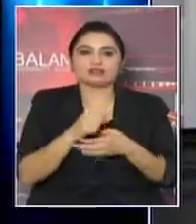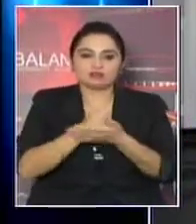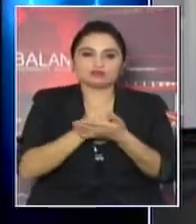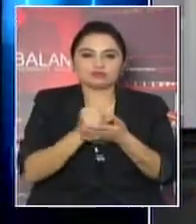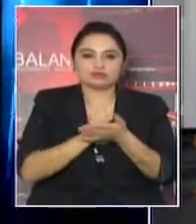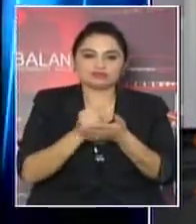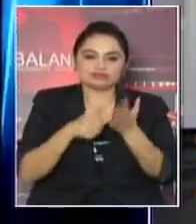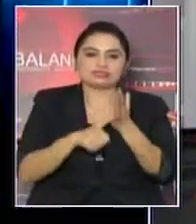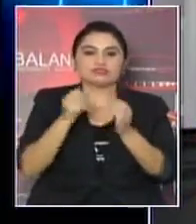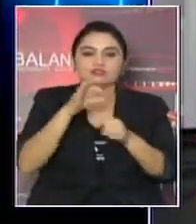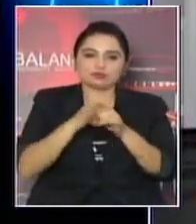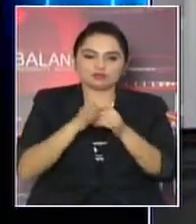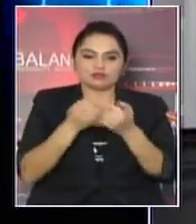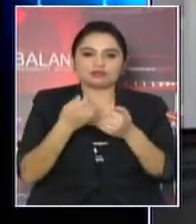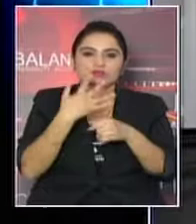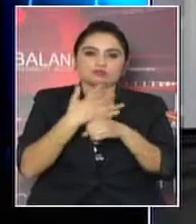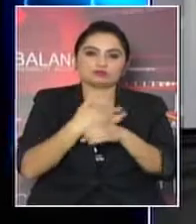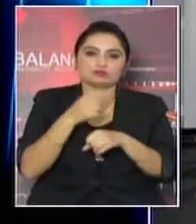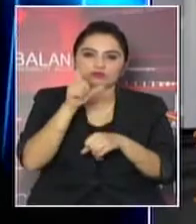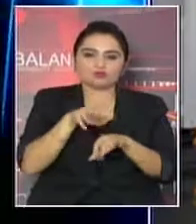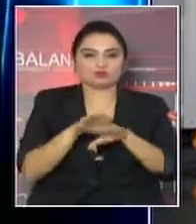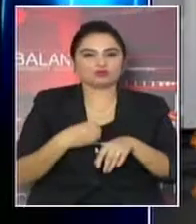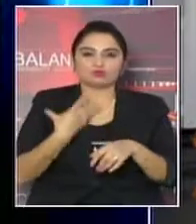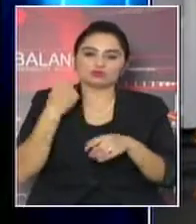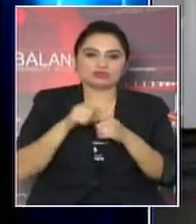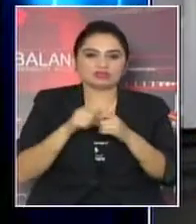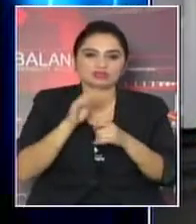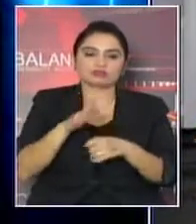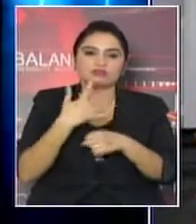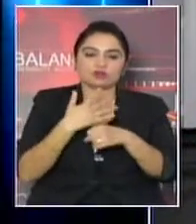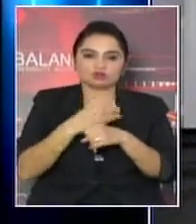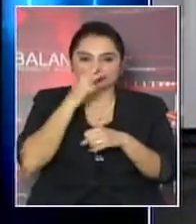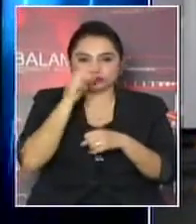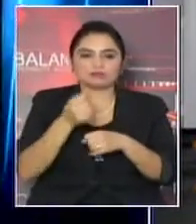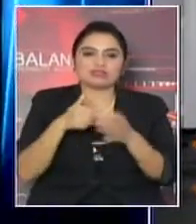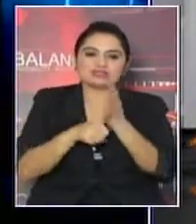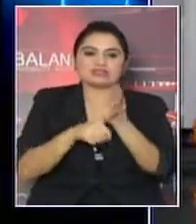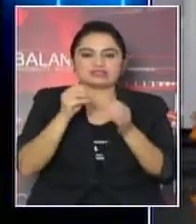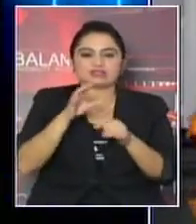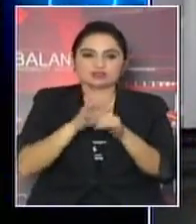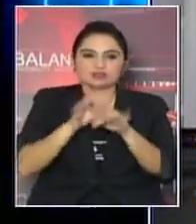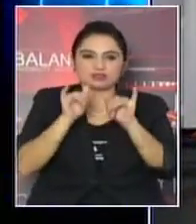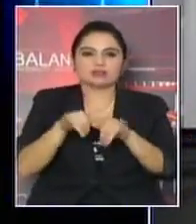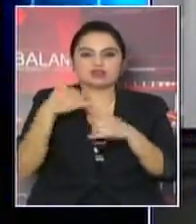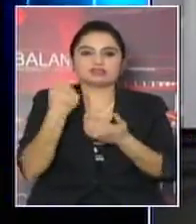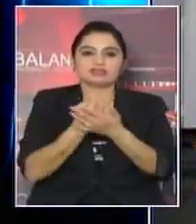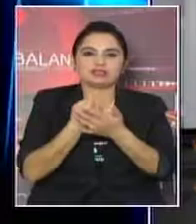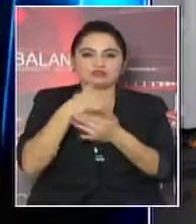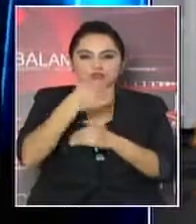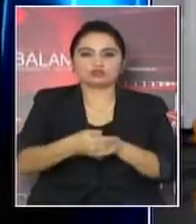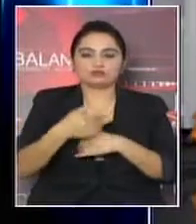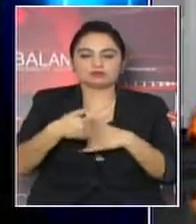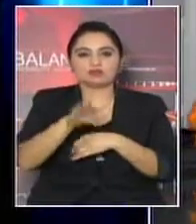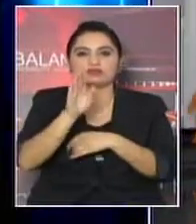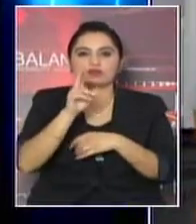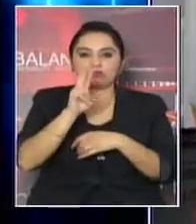गरेपछि भक्तपुरवासी खुसी भएका छन्। भक्तपुरमै ट्रायल दिने व्यवस्था भएपछि काठमाडौँसम्म